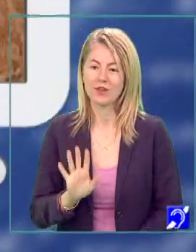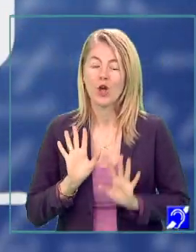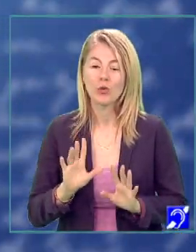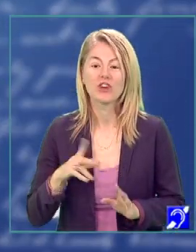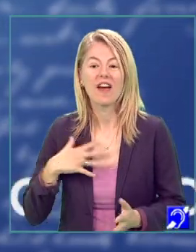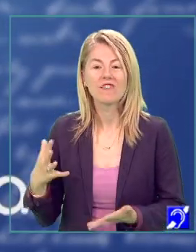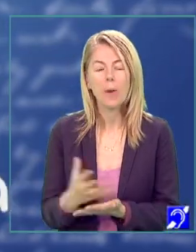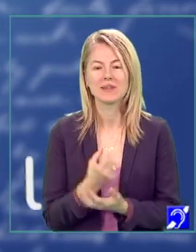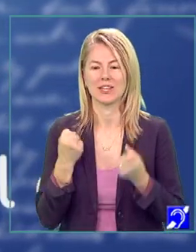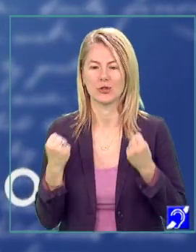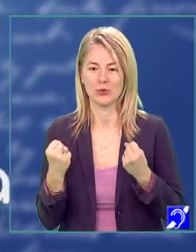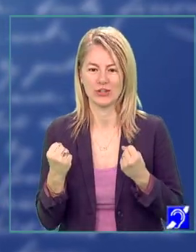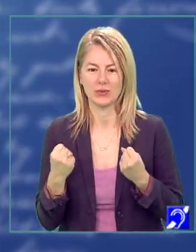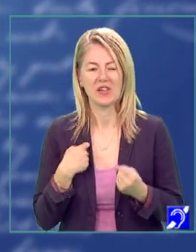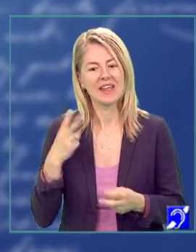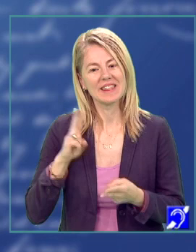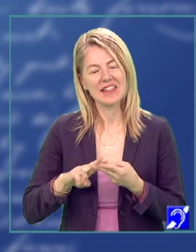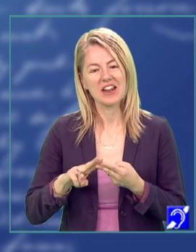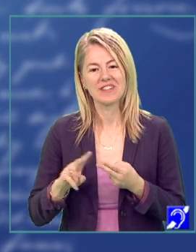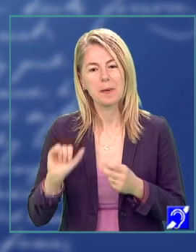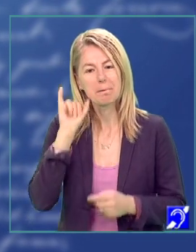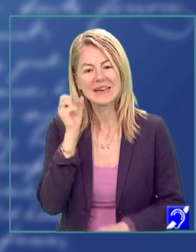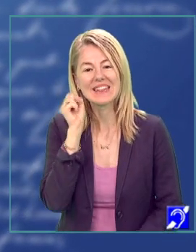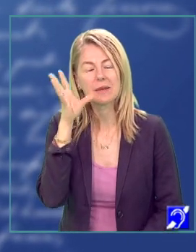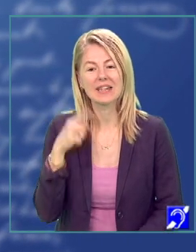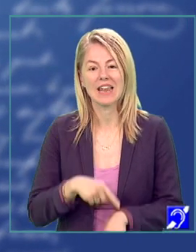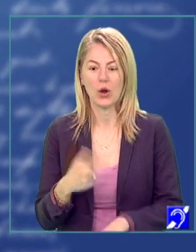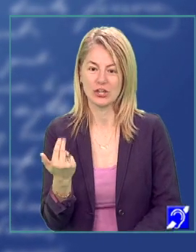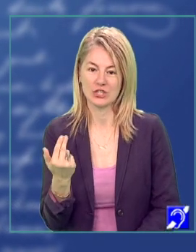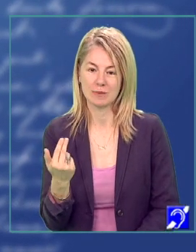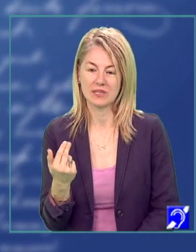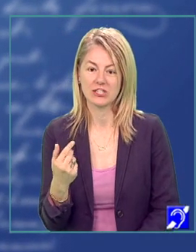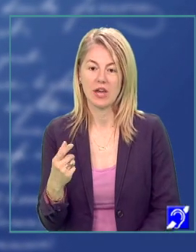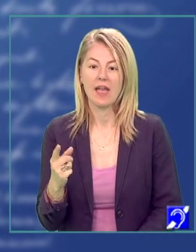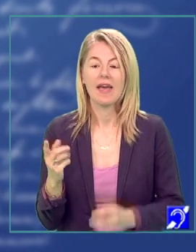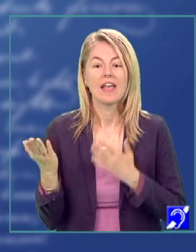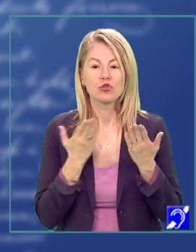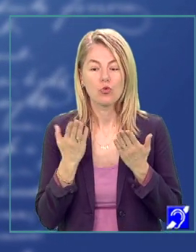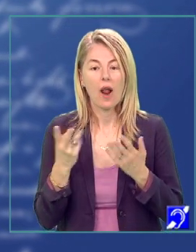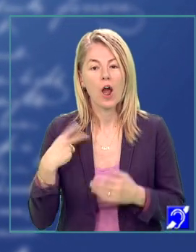veți obține succesul. Ne revedem mâine dimineață. De la ora 15, Teleșcoala